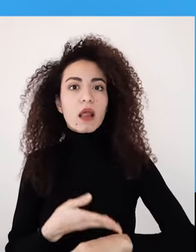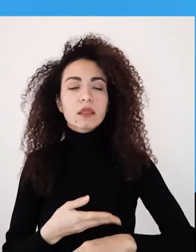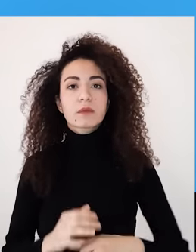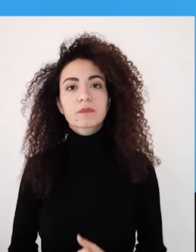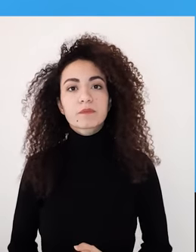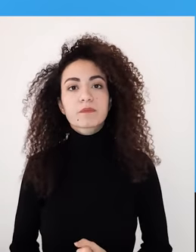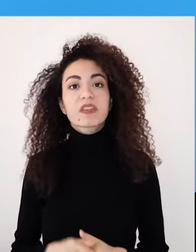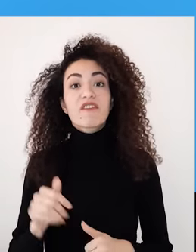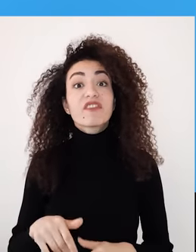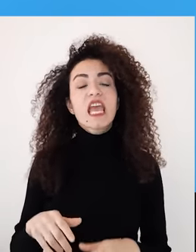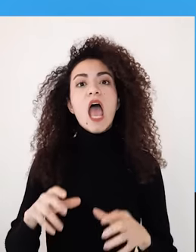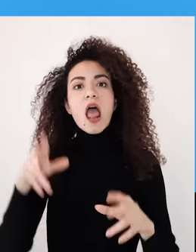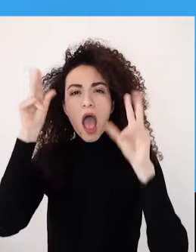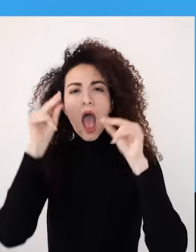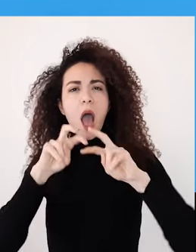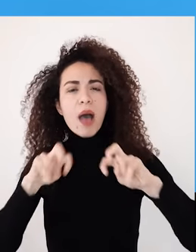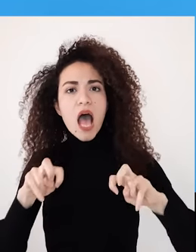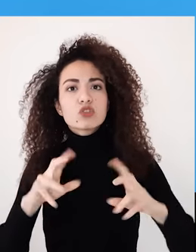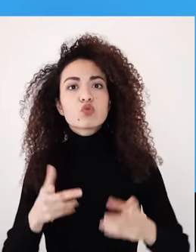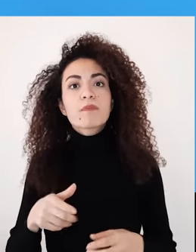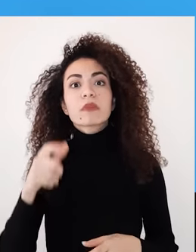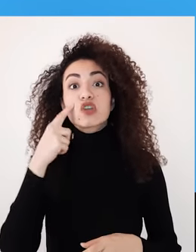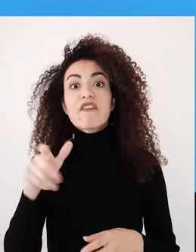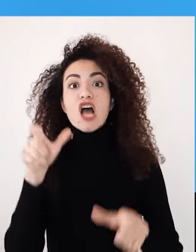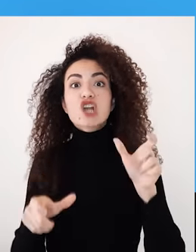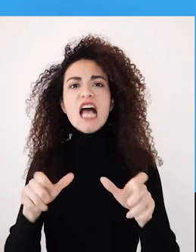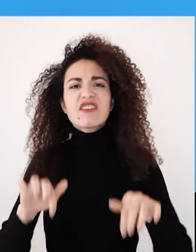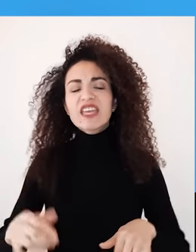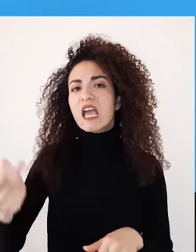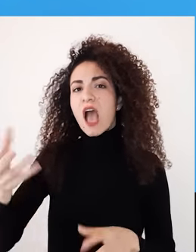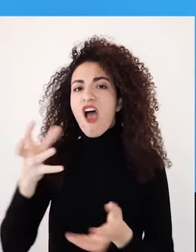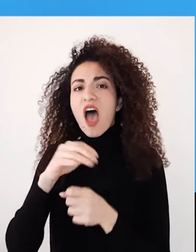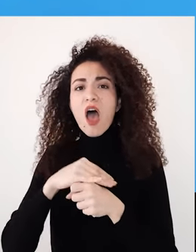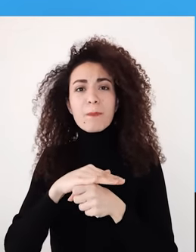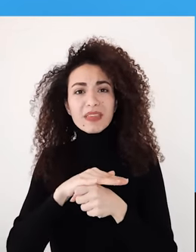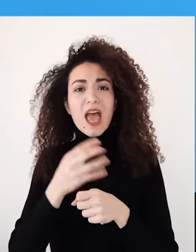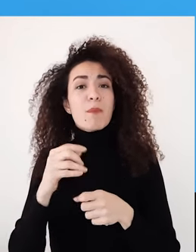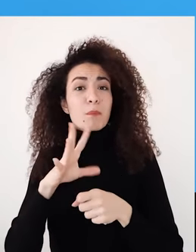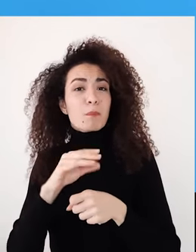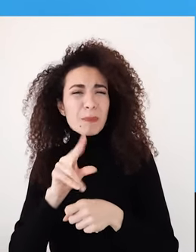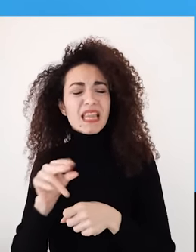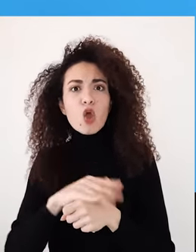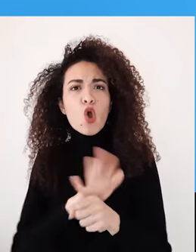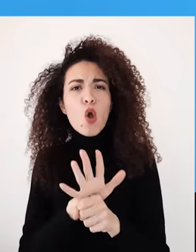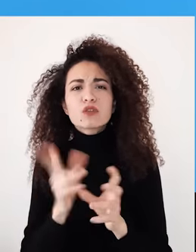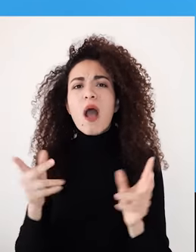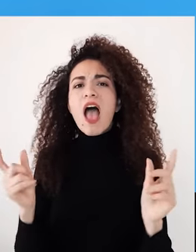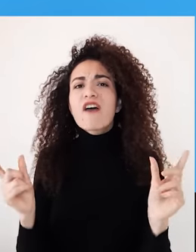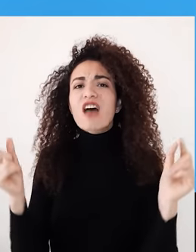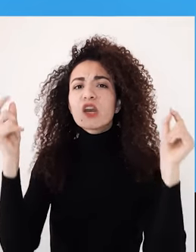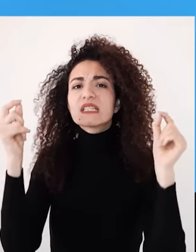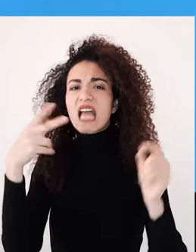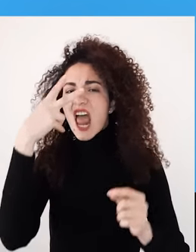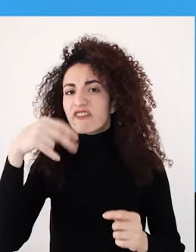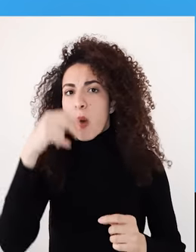لفيروس الإنفلوانزا أنه الأشخاص أكتر عدى للتوتر وصيبوا بالمرض أما الأشخاص اللي ما عانوا من توتر